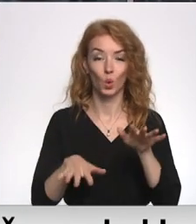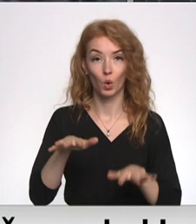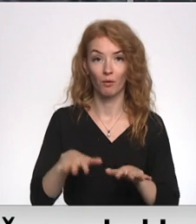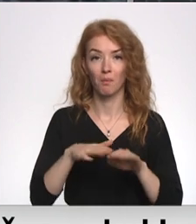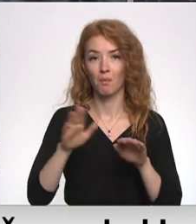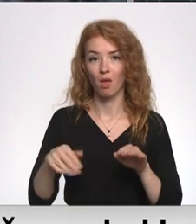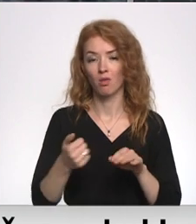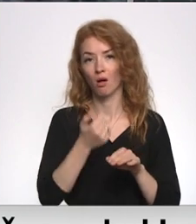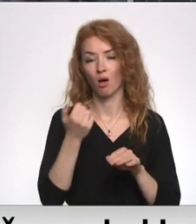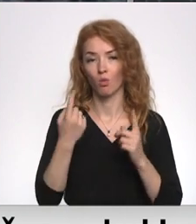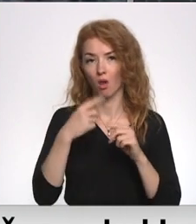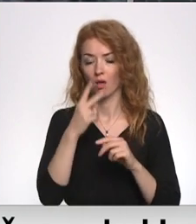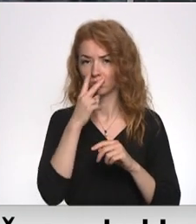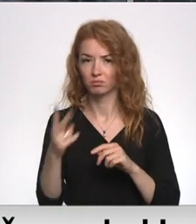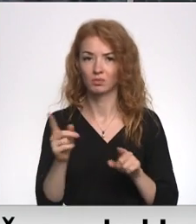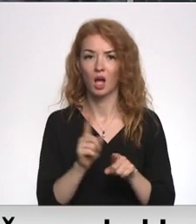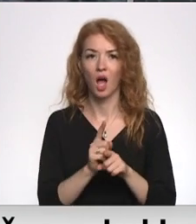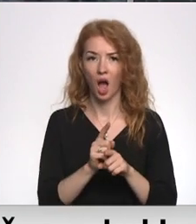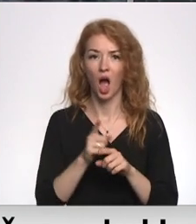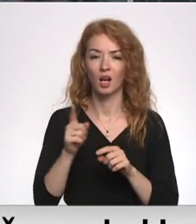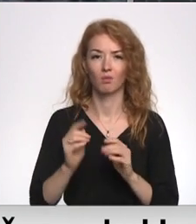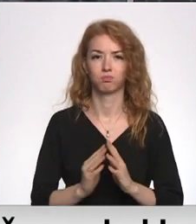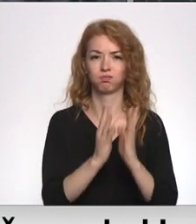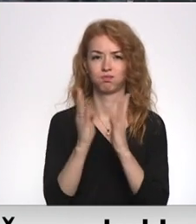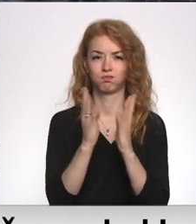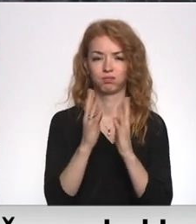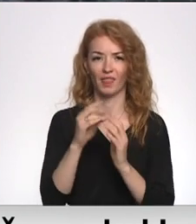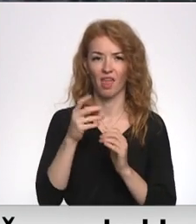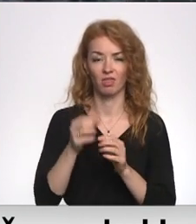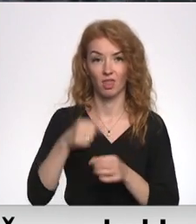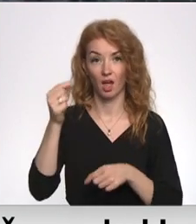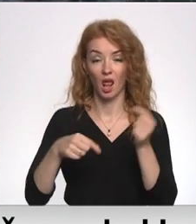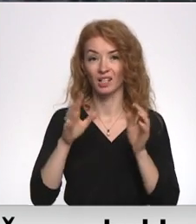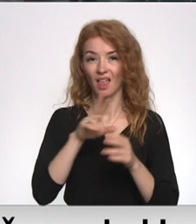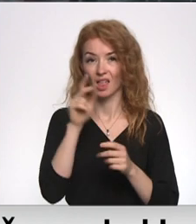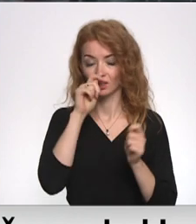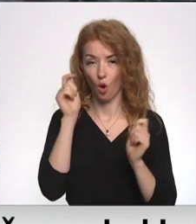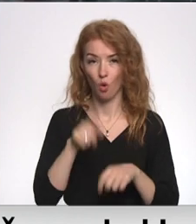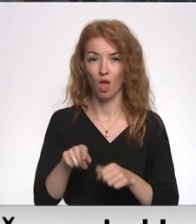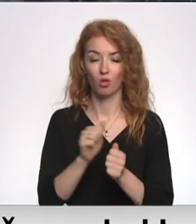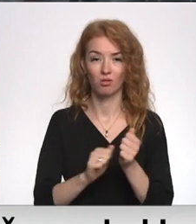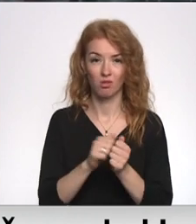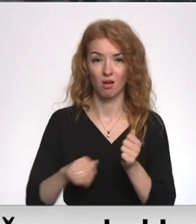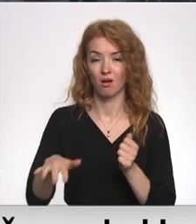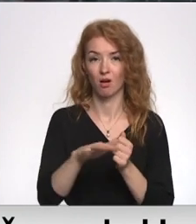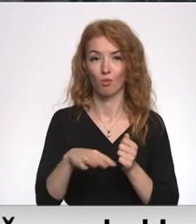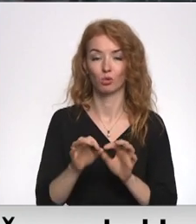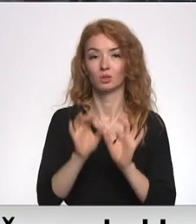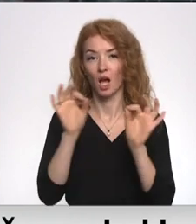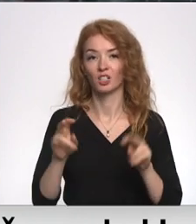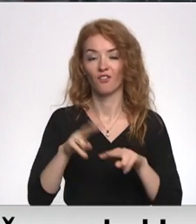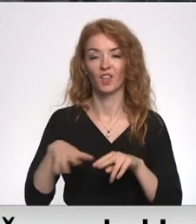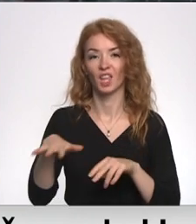gados skatu uz ezeru daudz vietā aizklāja arī blīvas niedru audzes. Lai nezaudētu bioloģiskās un ainaviskās vērtības, Rāznes ezerā sākts